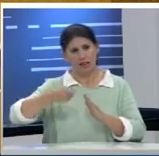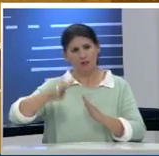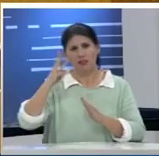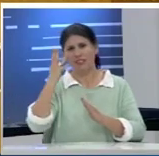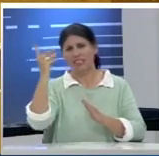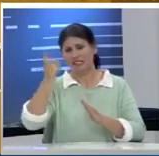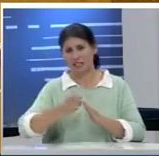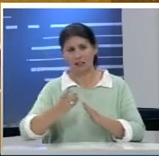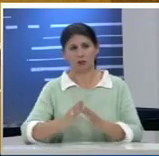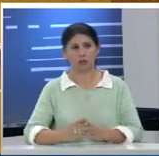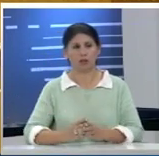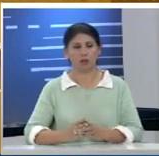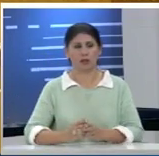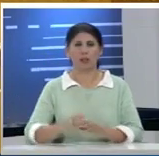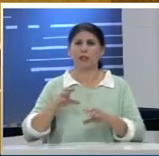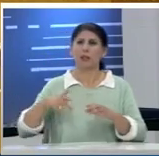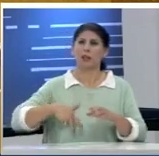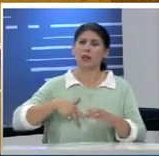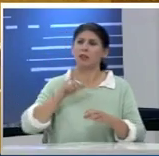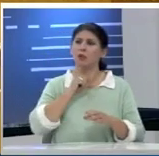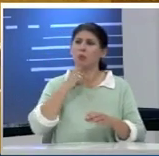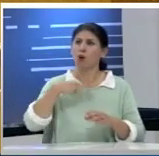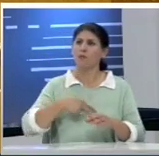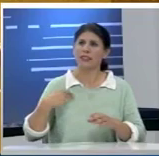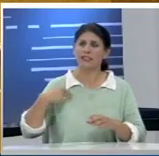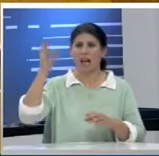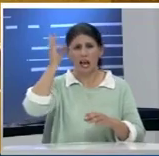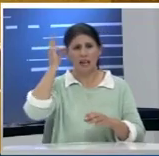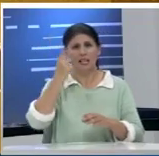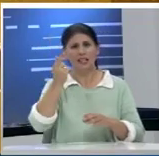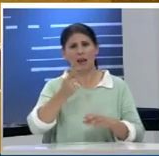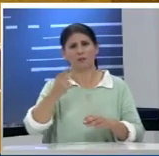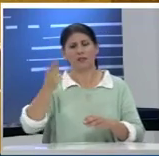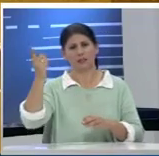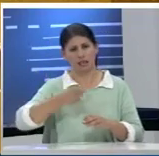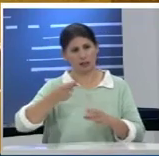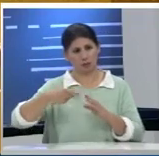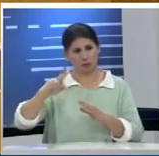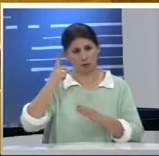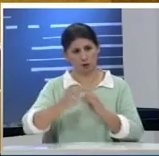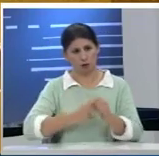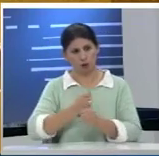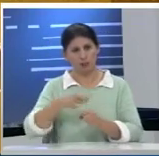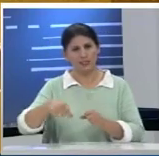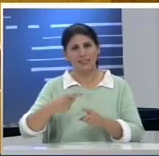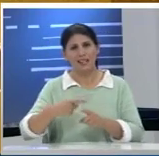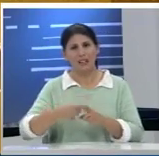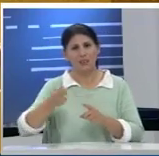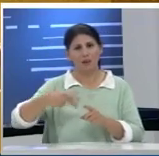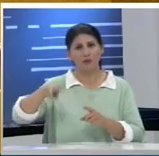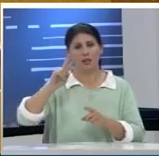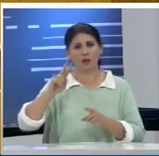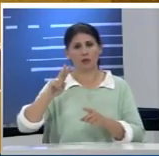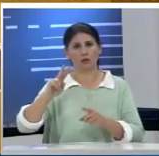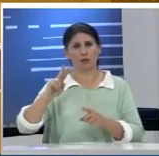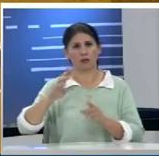αυξήθηκε 3%, σε χώρες όπως η Ελβετία ή η Γαλλία αυξήθηκε 1,5% το χρόνο. Στην Ελλάδα γιατί